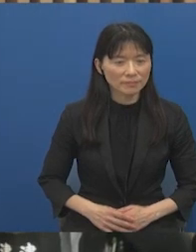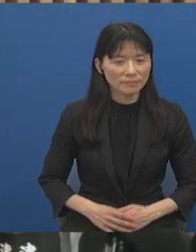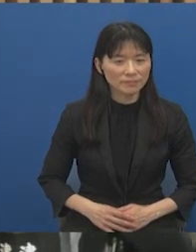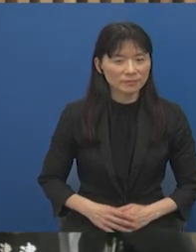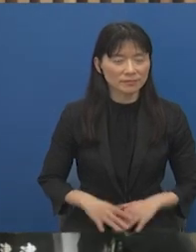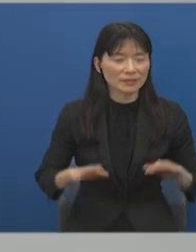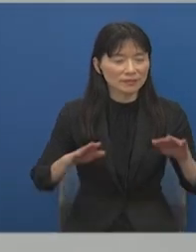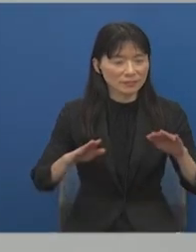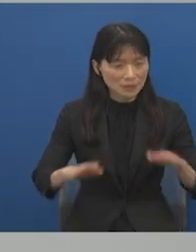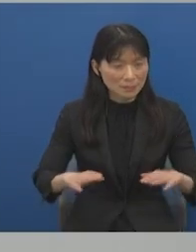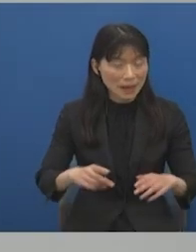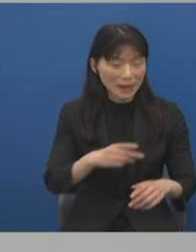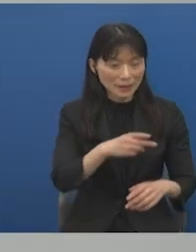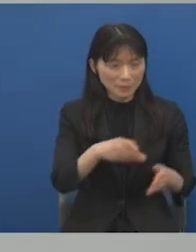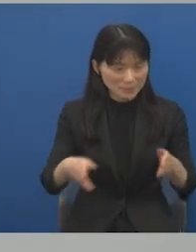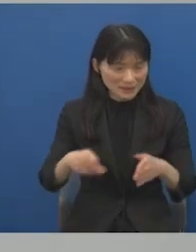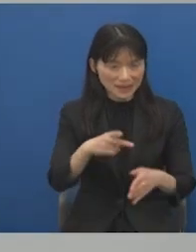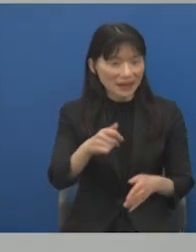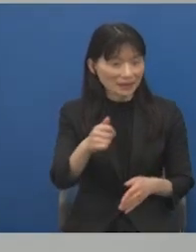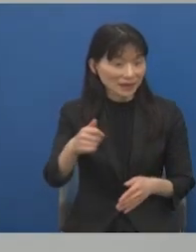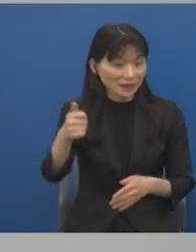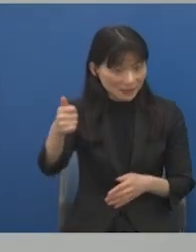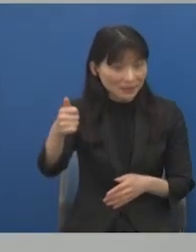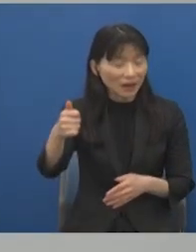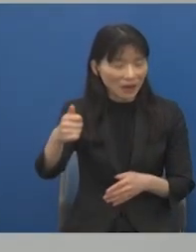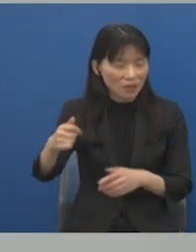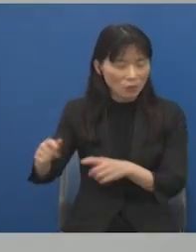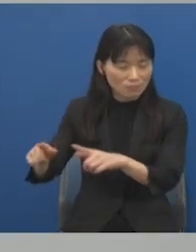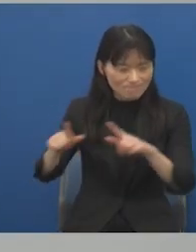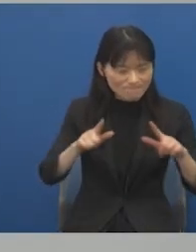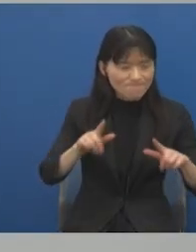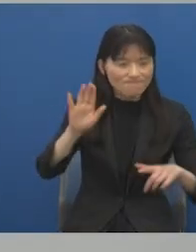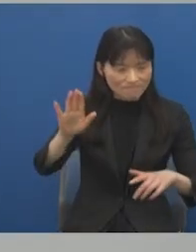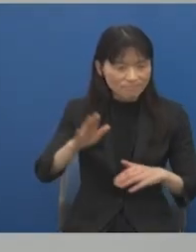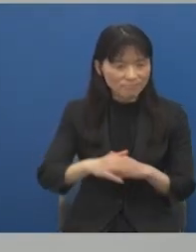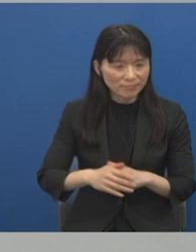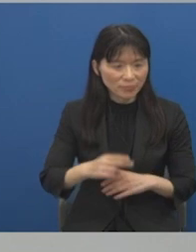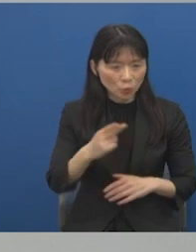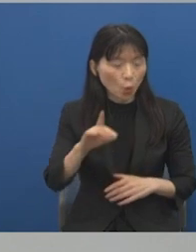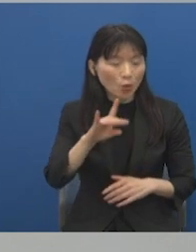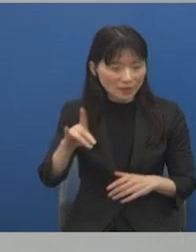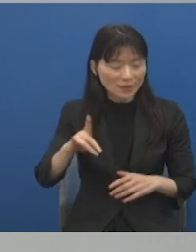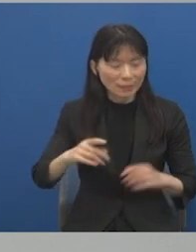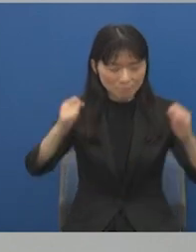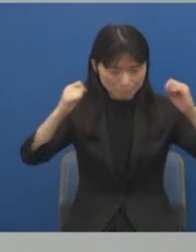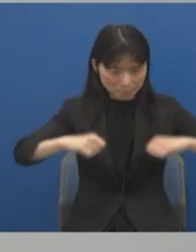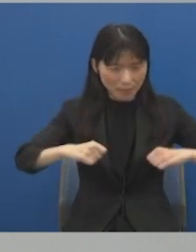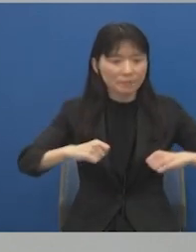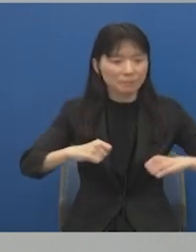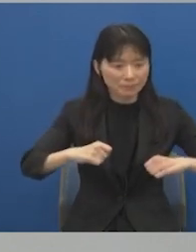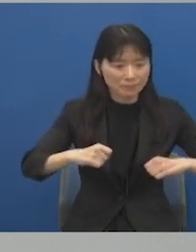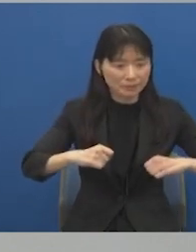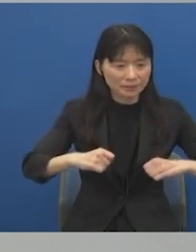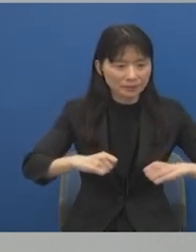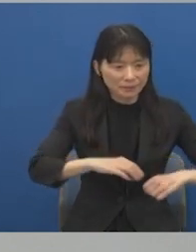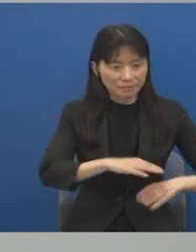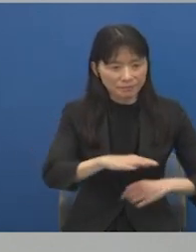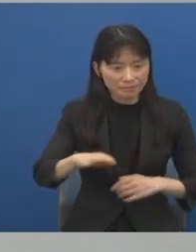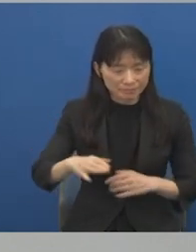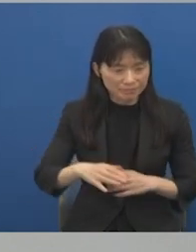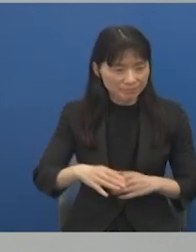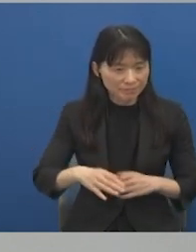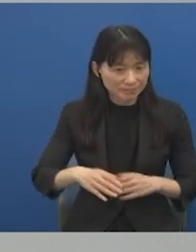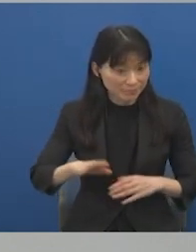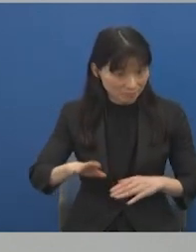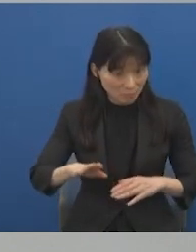ただいま道端博之議員から動議が提出され、動議は成立いたしております。お諮りいたします。ただいま